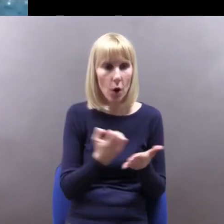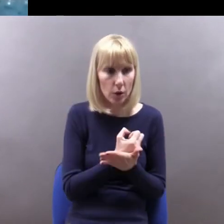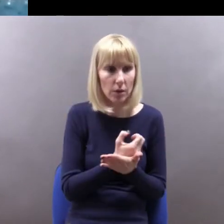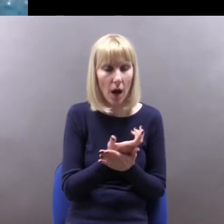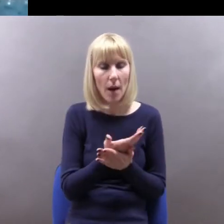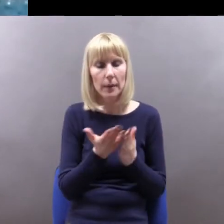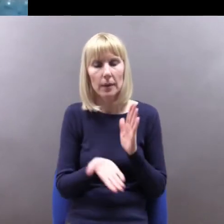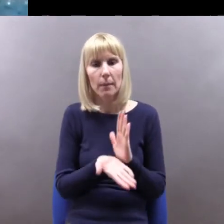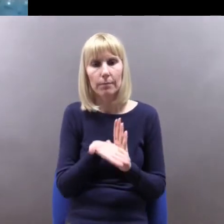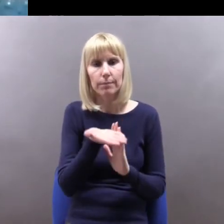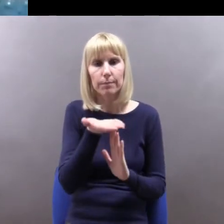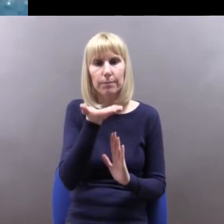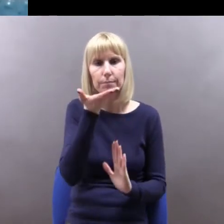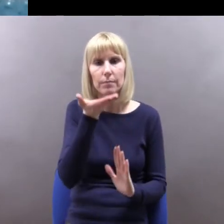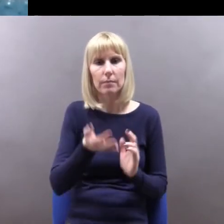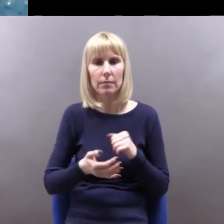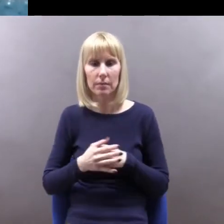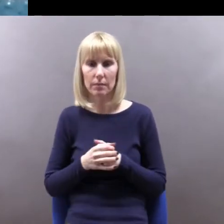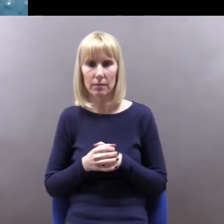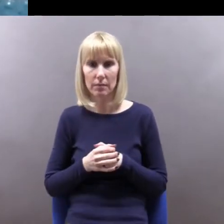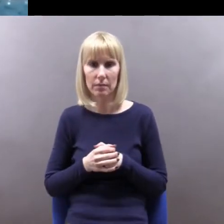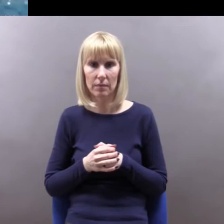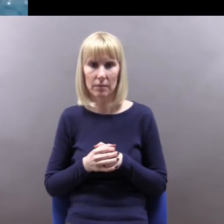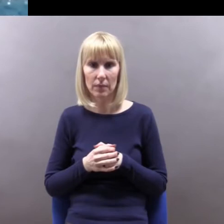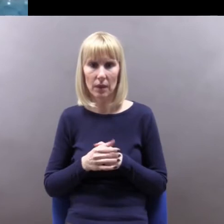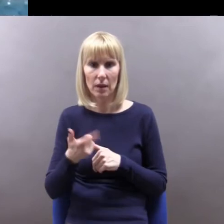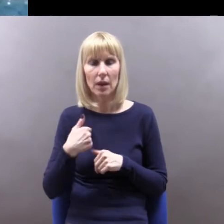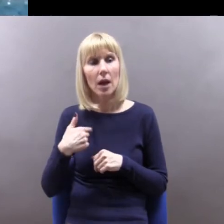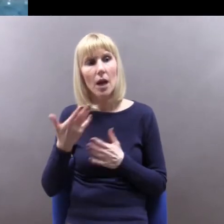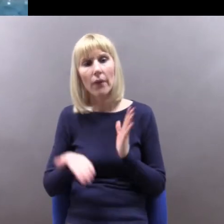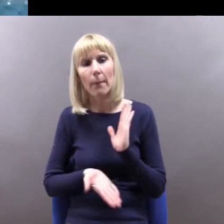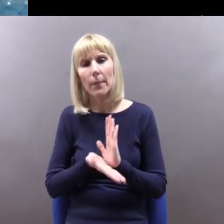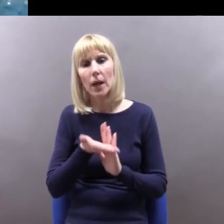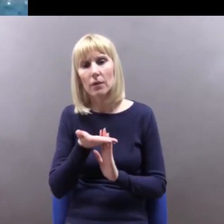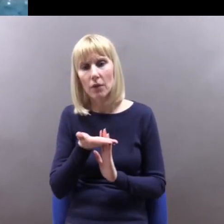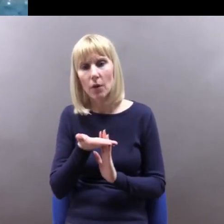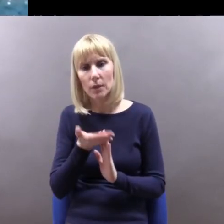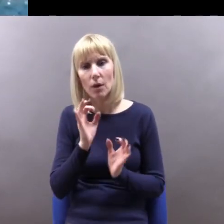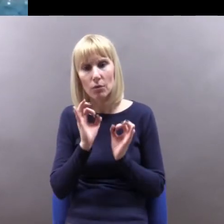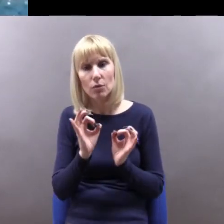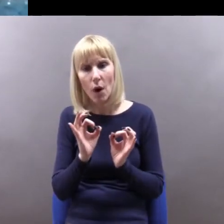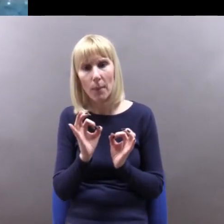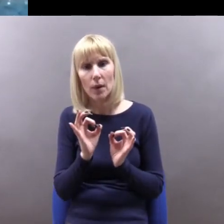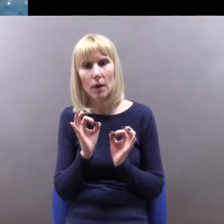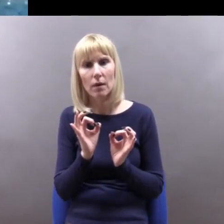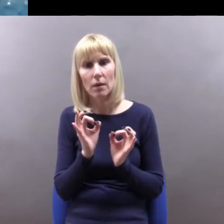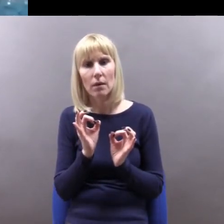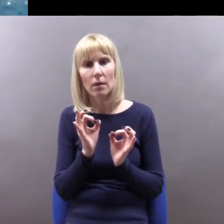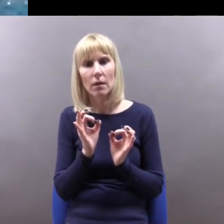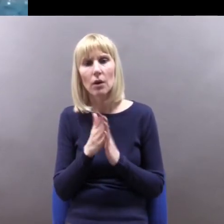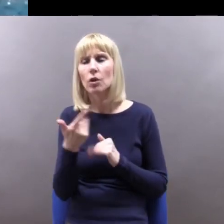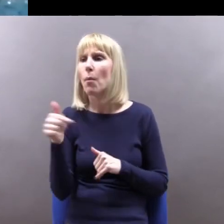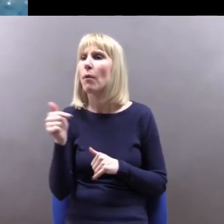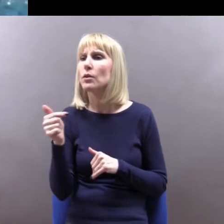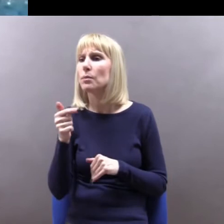z tej platformy. Ja uważam, że te platformy są dobre, tylko one muszą być